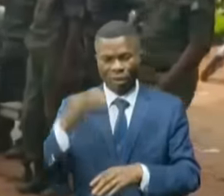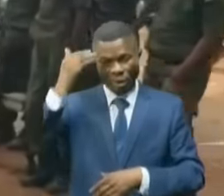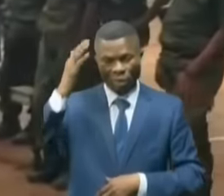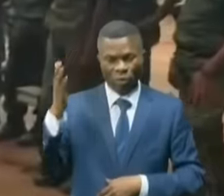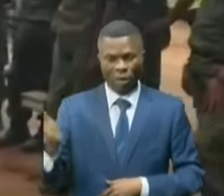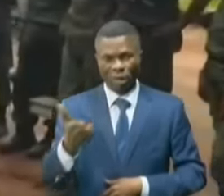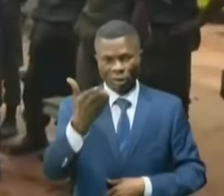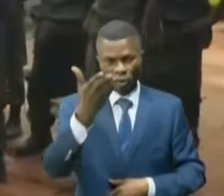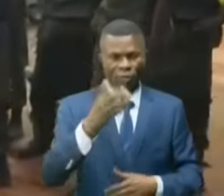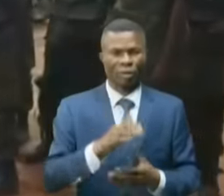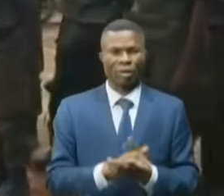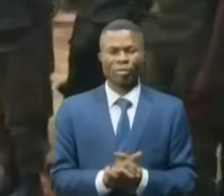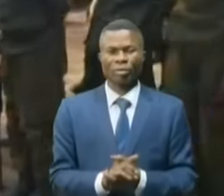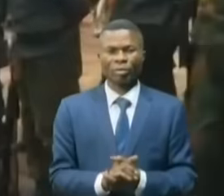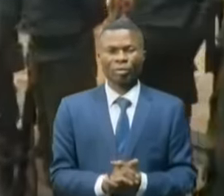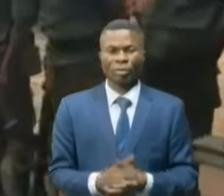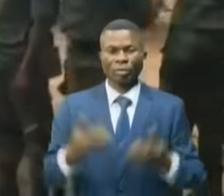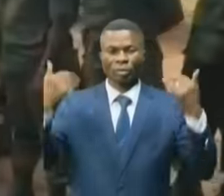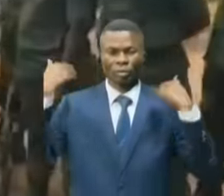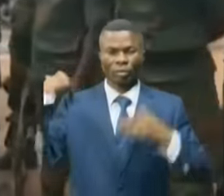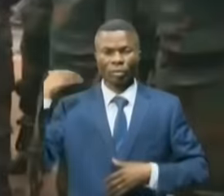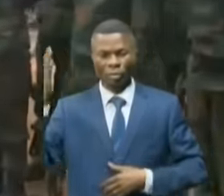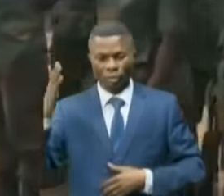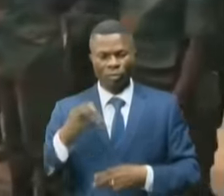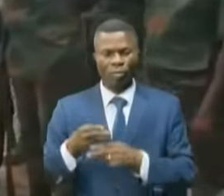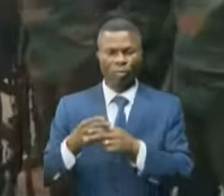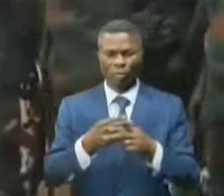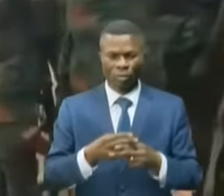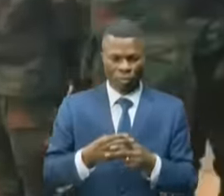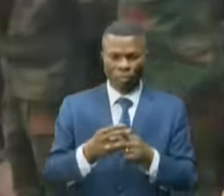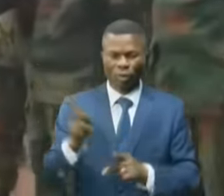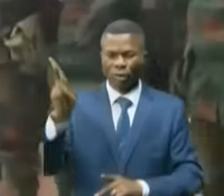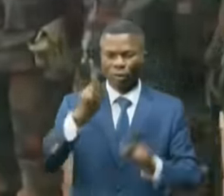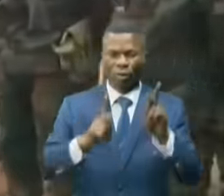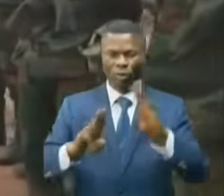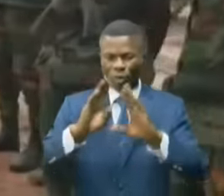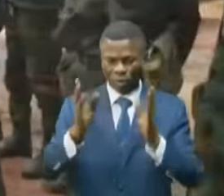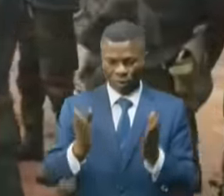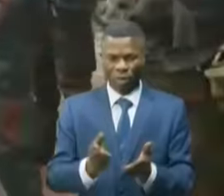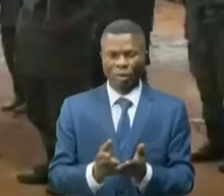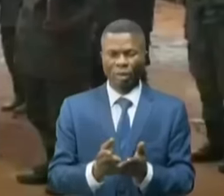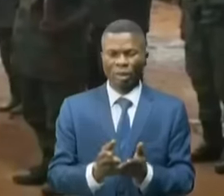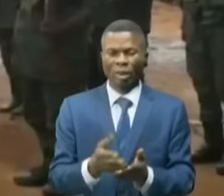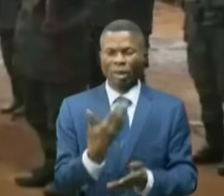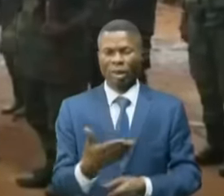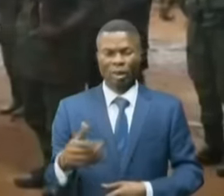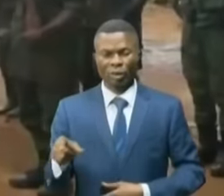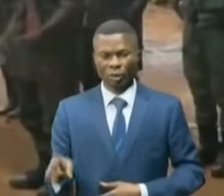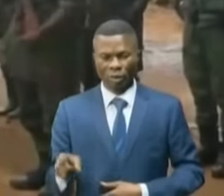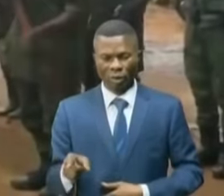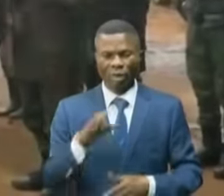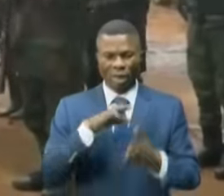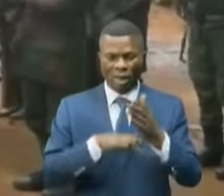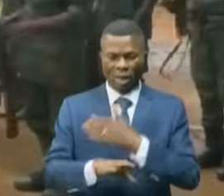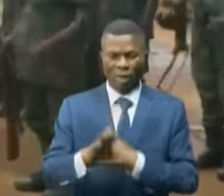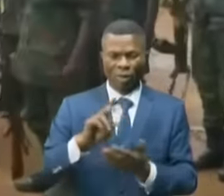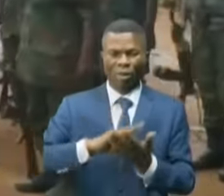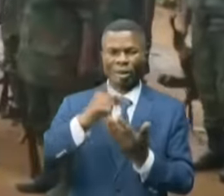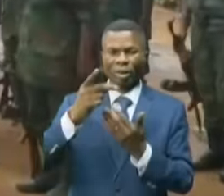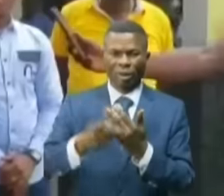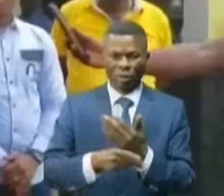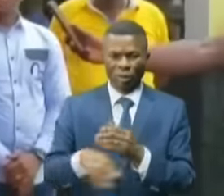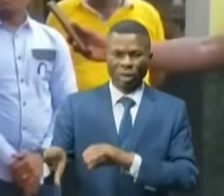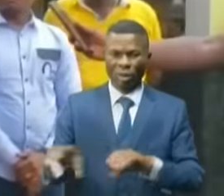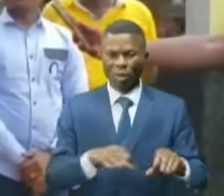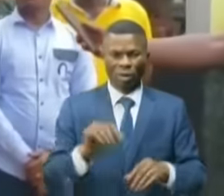La restauration de l'autorité de l'État et la sécurisation de population ainsi que leurs biens s'inscrivent dans les programmes